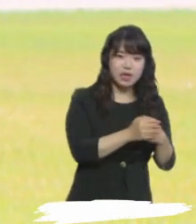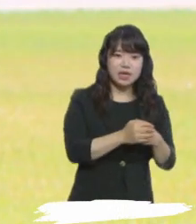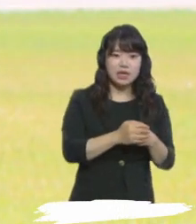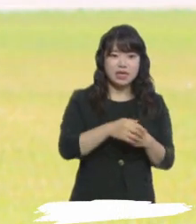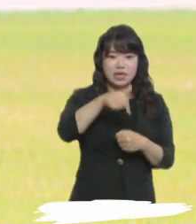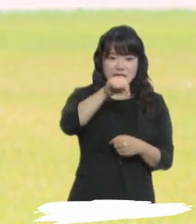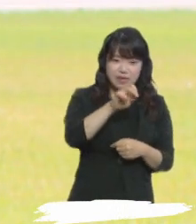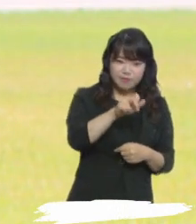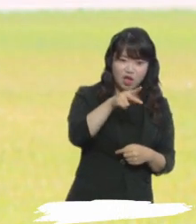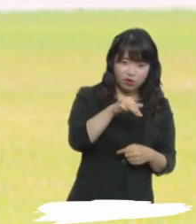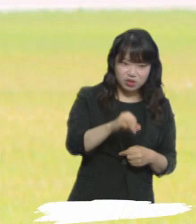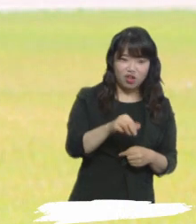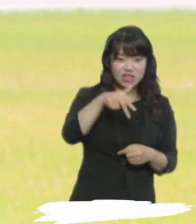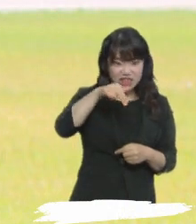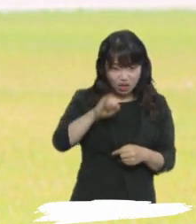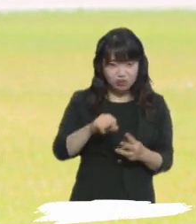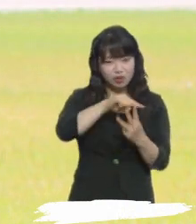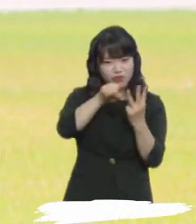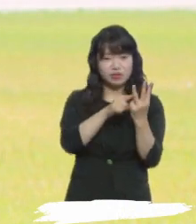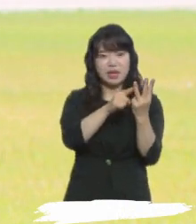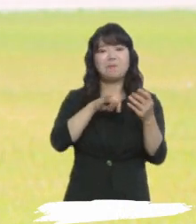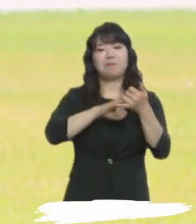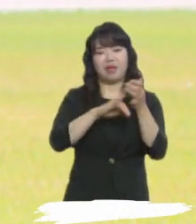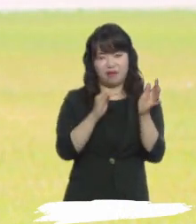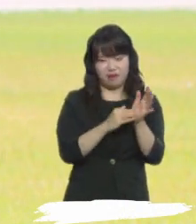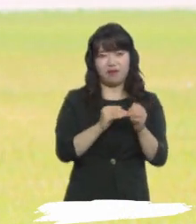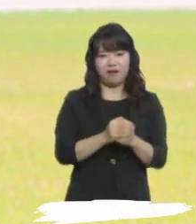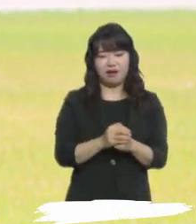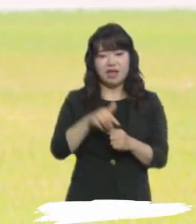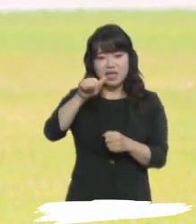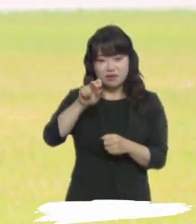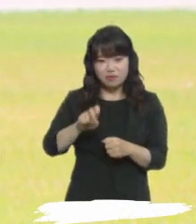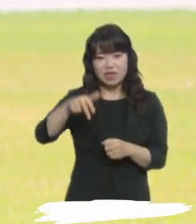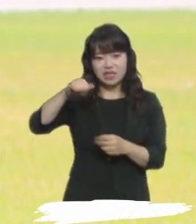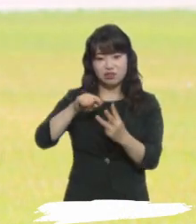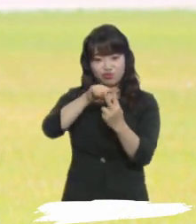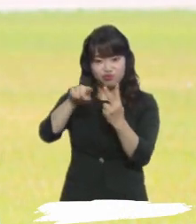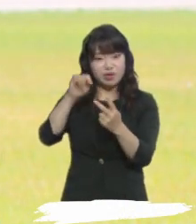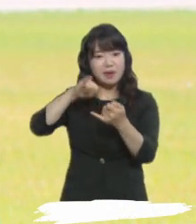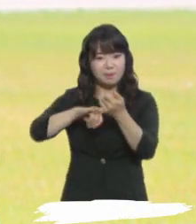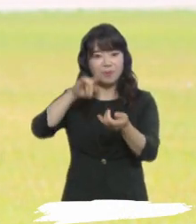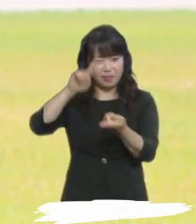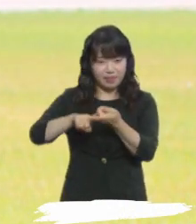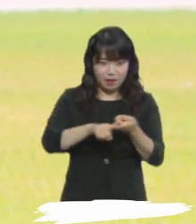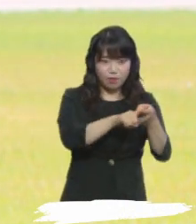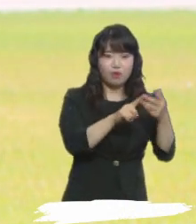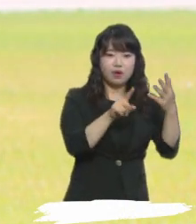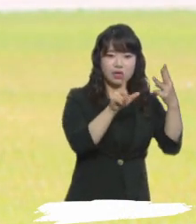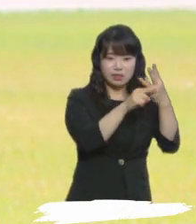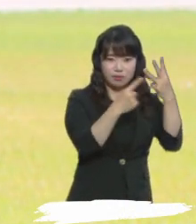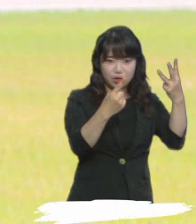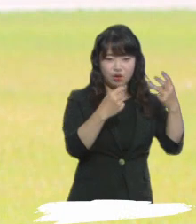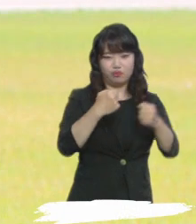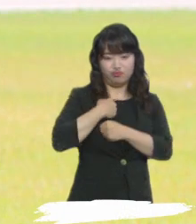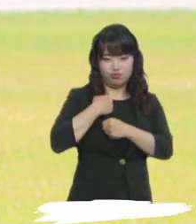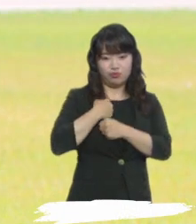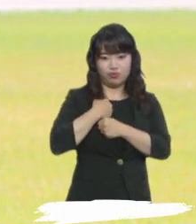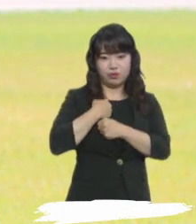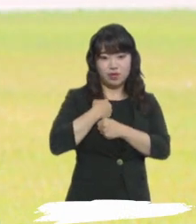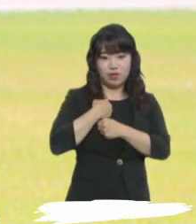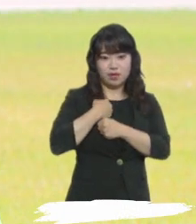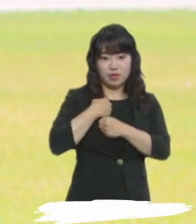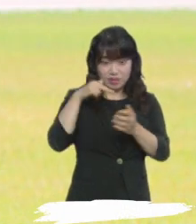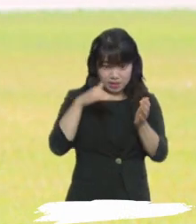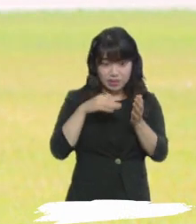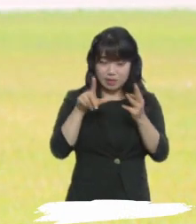지청천, 이응준 등이 약속했는데 김경천, 지청천은 그 약속을 지켜서 3.2운동 이후에 일본군을 탈출해서